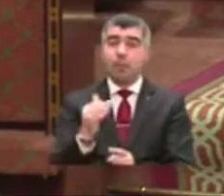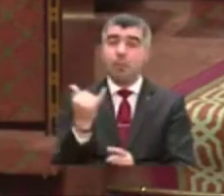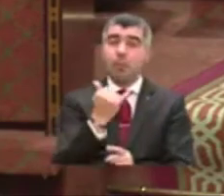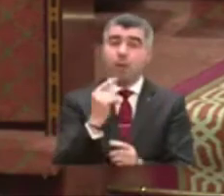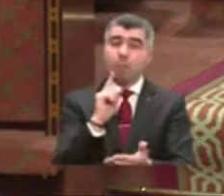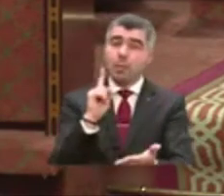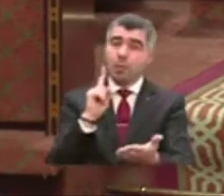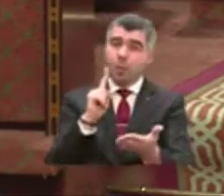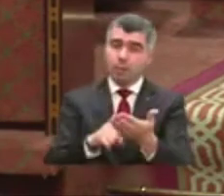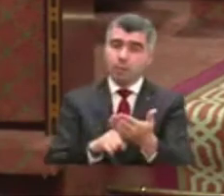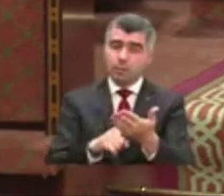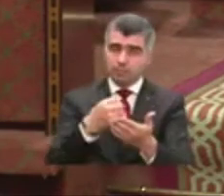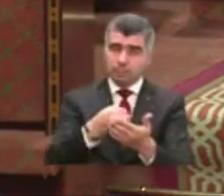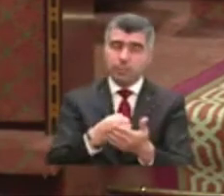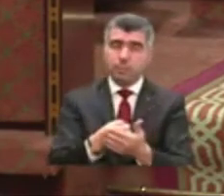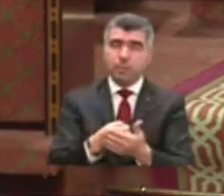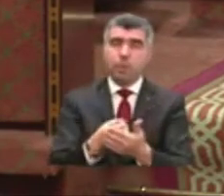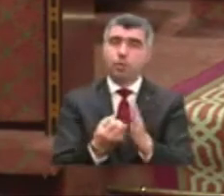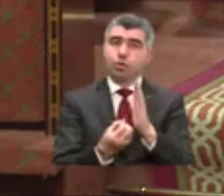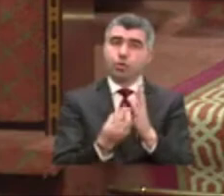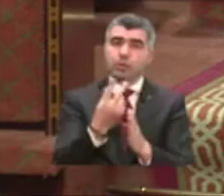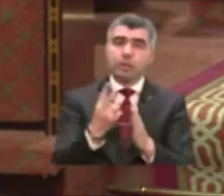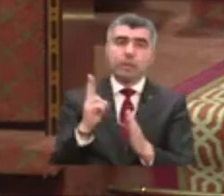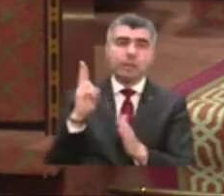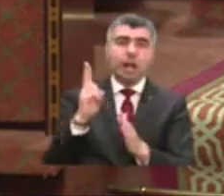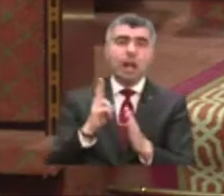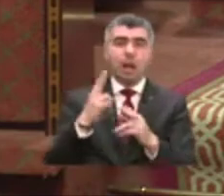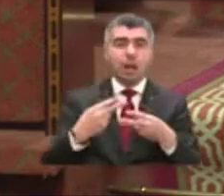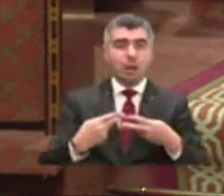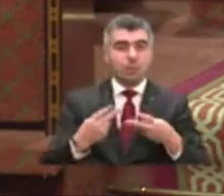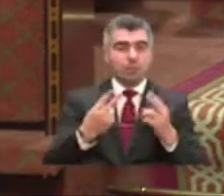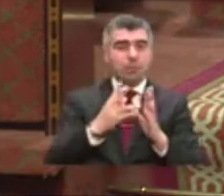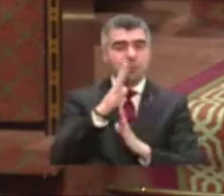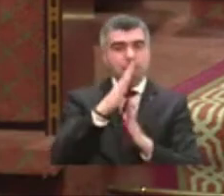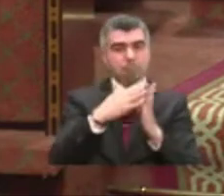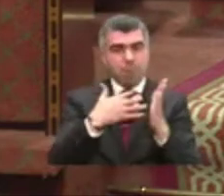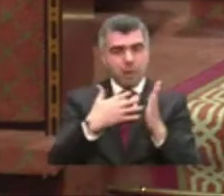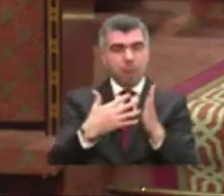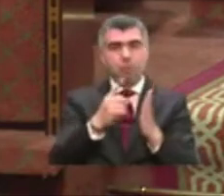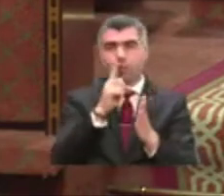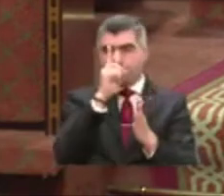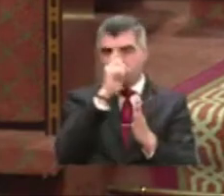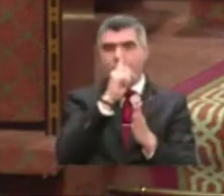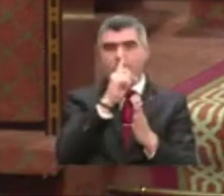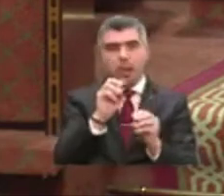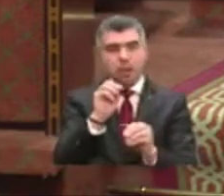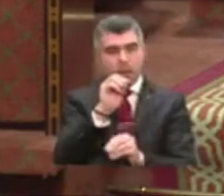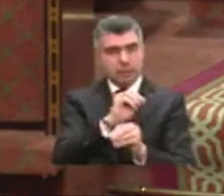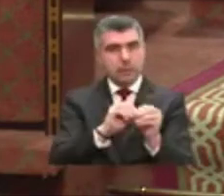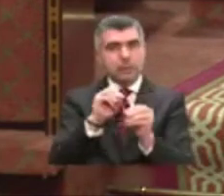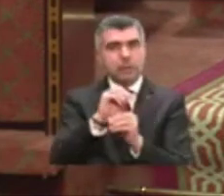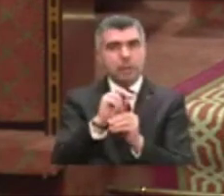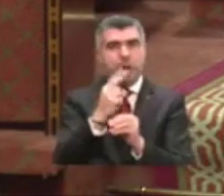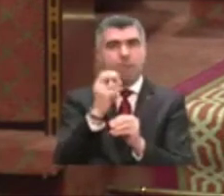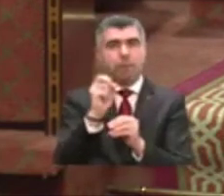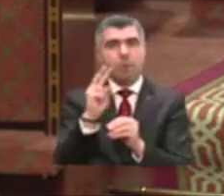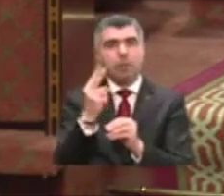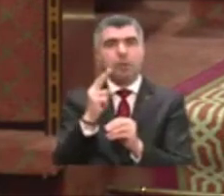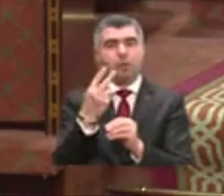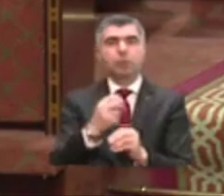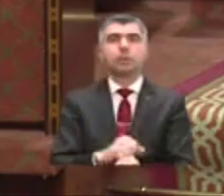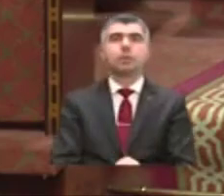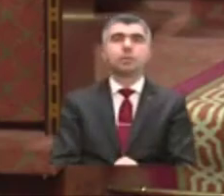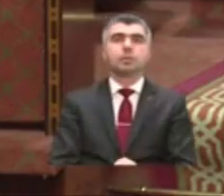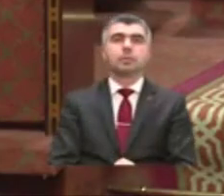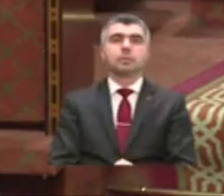هذا المخطط الجديد اللي إن شاء الله انطلقنا فيه واللي غيتم إن شاء الله إعداده خلال هذه سنة 2022 بغينا نديره